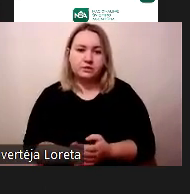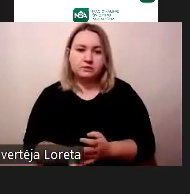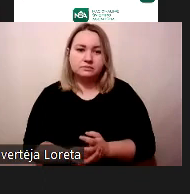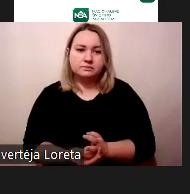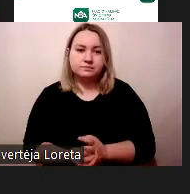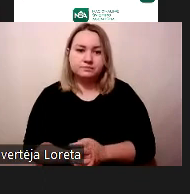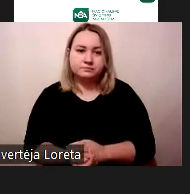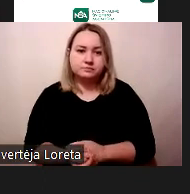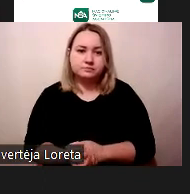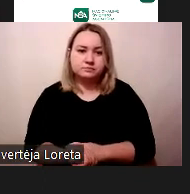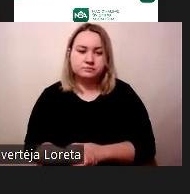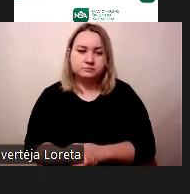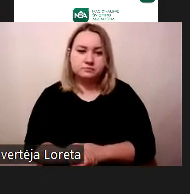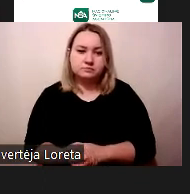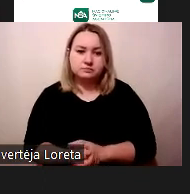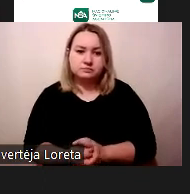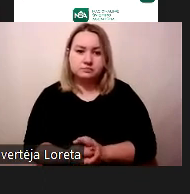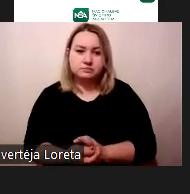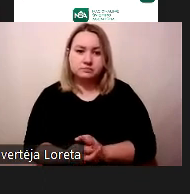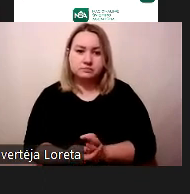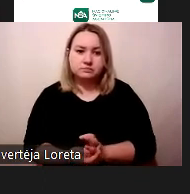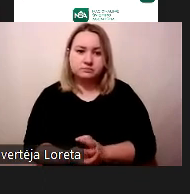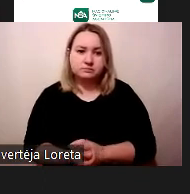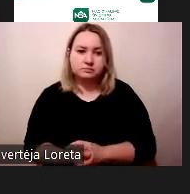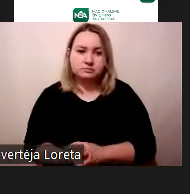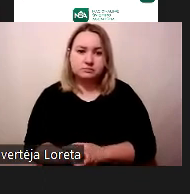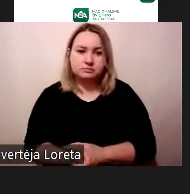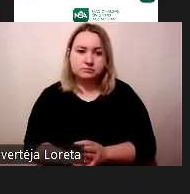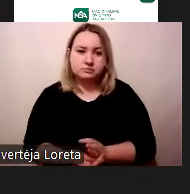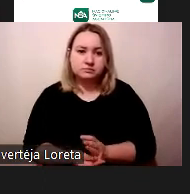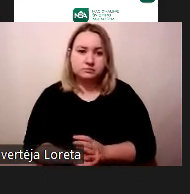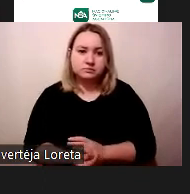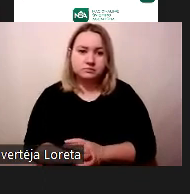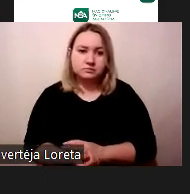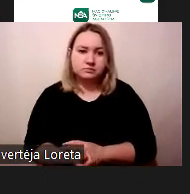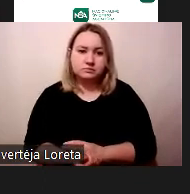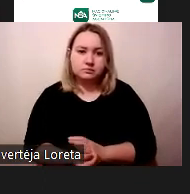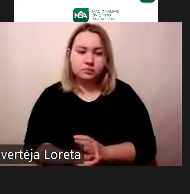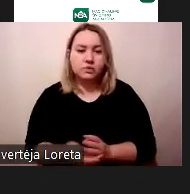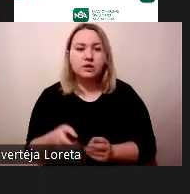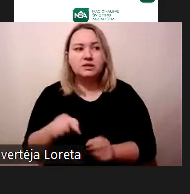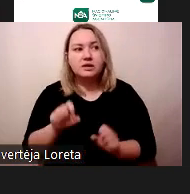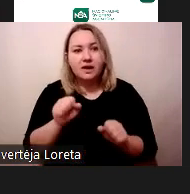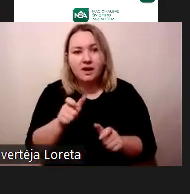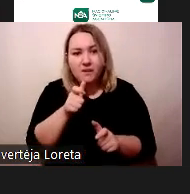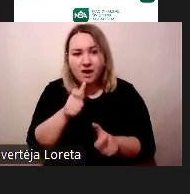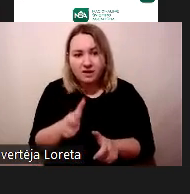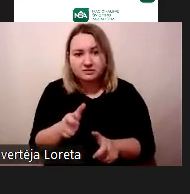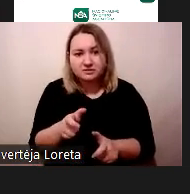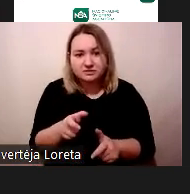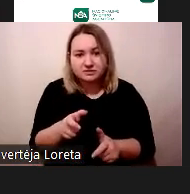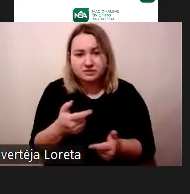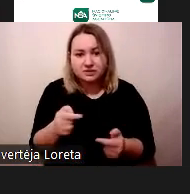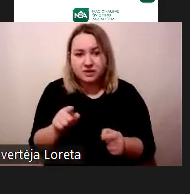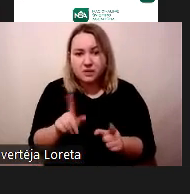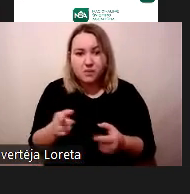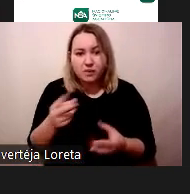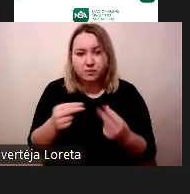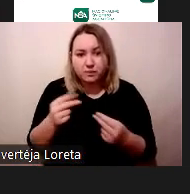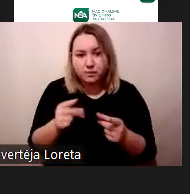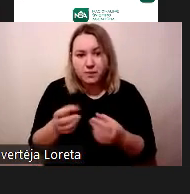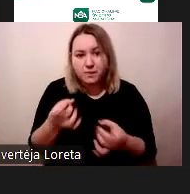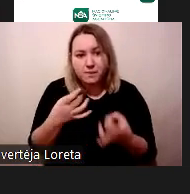Is there anything you can respond to with that, Lisa, in terms of... Kaip galėtumėte atsakyti tai, kas buvo pasakyta?